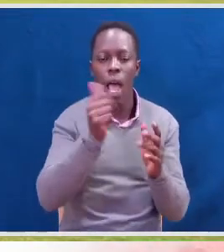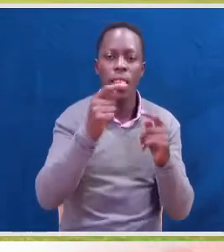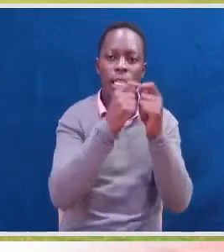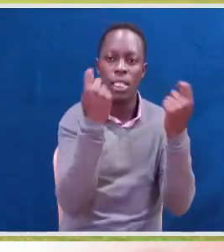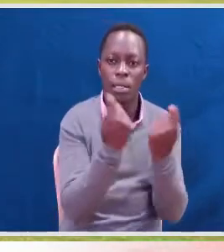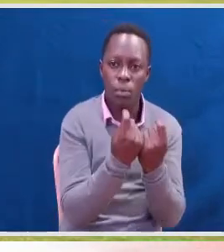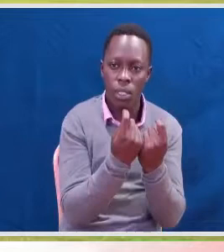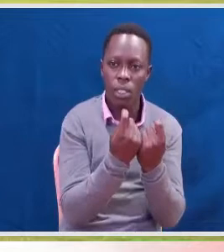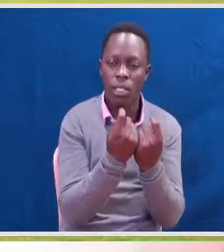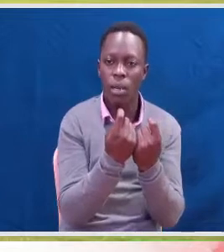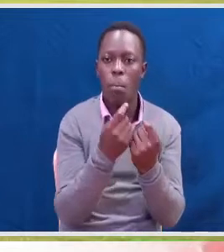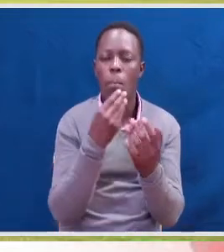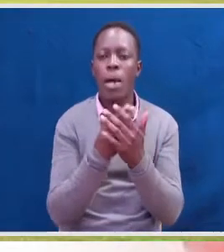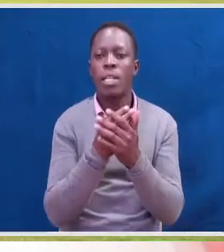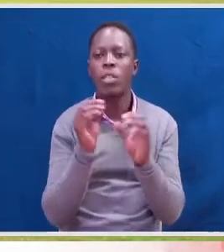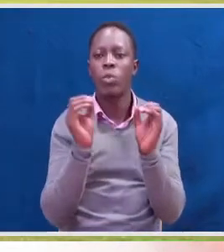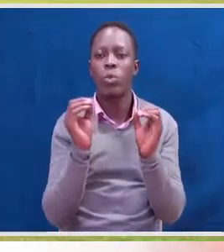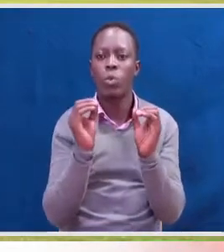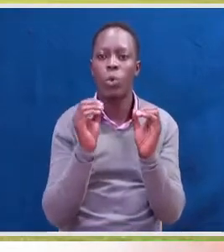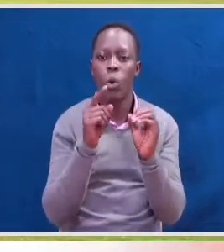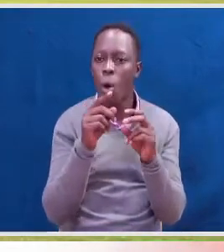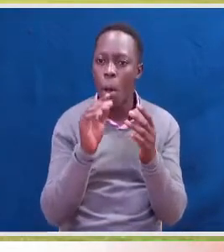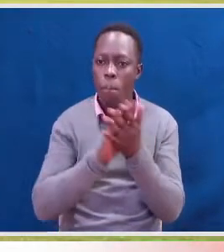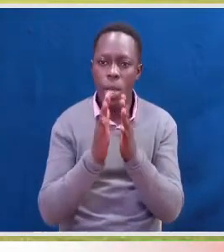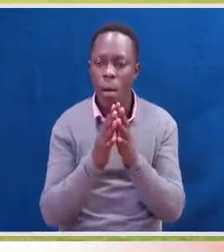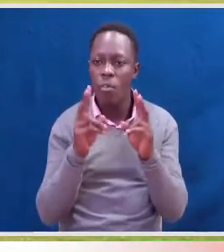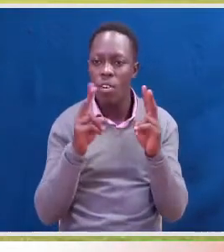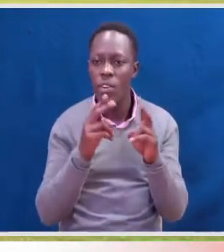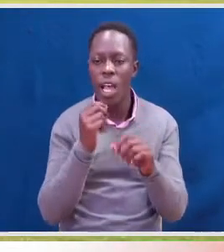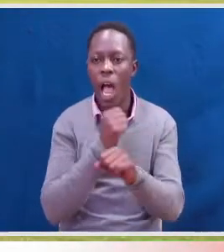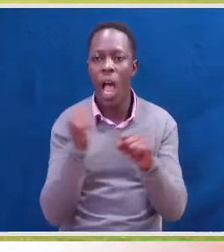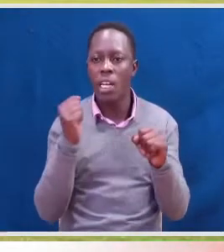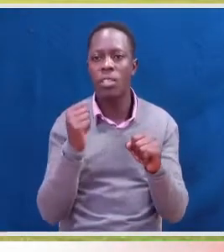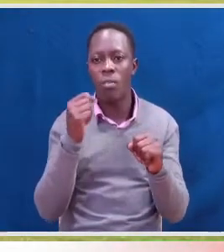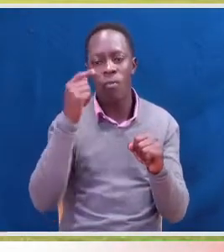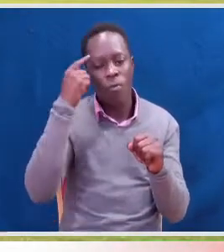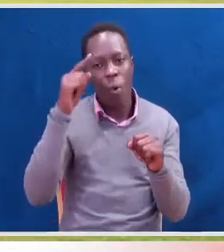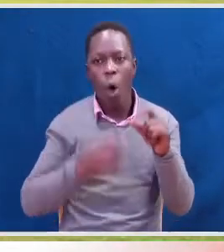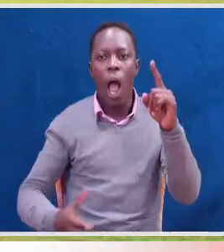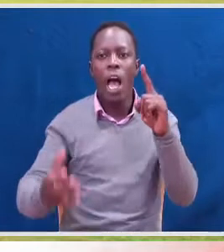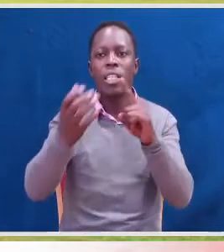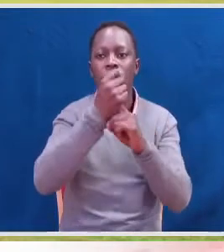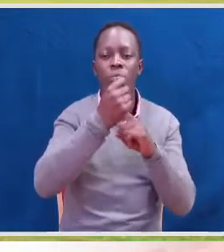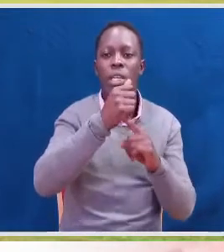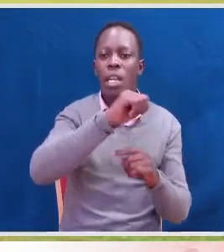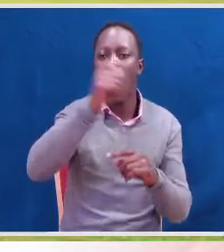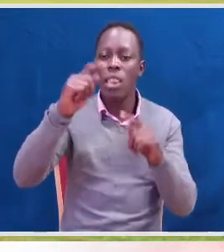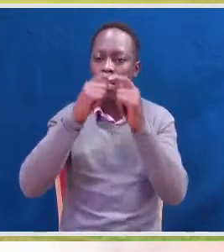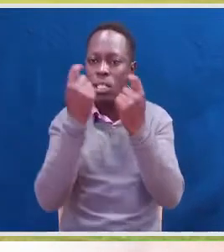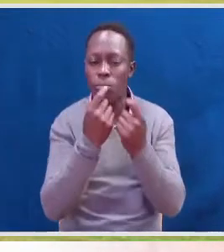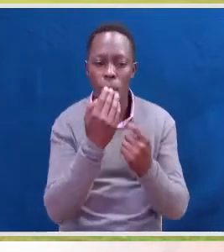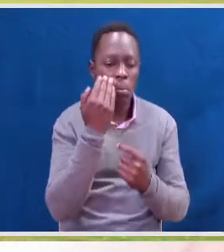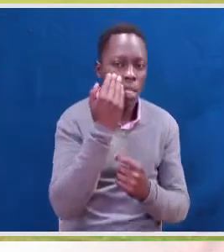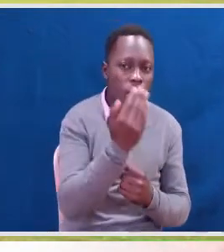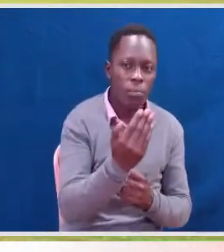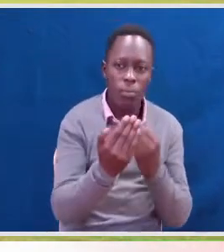counties. Unaona tena hakuna pesa. So inakuwa very hard kwa huyo player kufika mahali penye anaweza onekana na timu zingine zenye ziko leagues za juu, ili